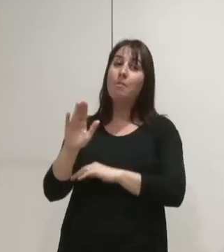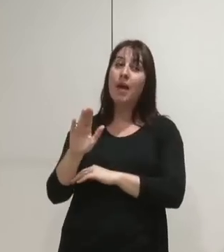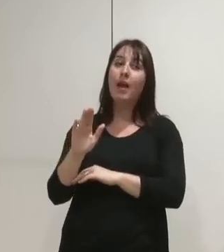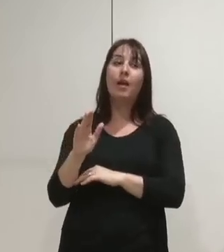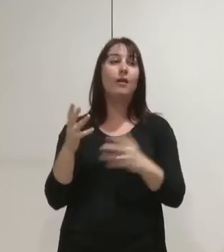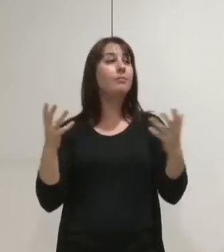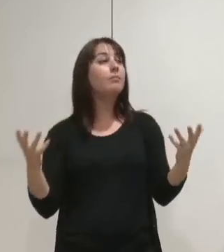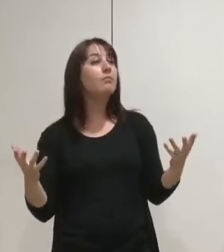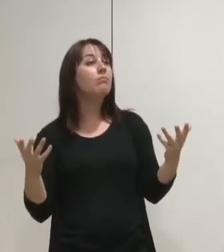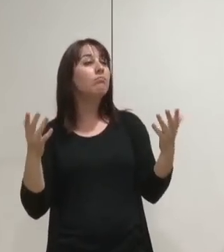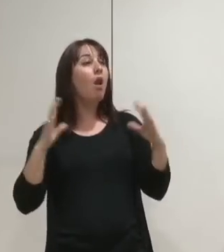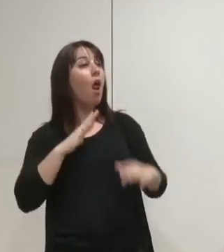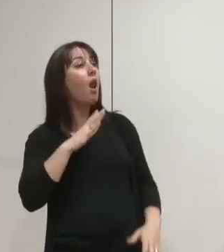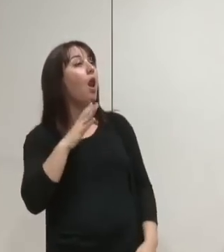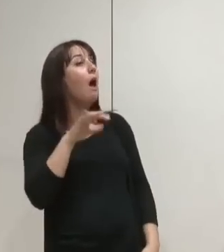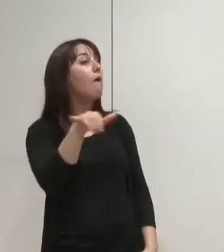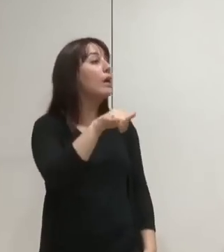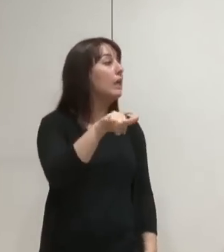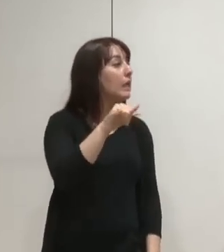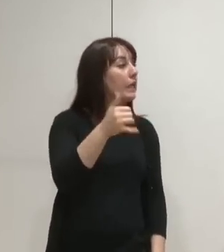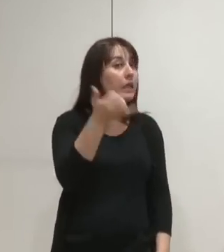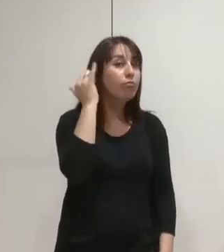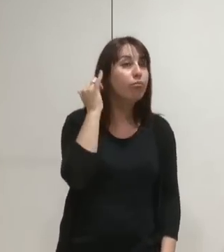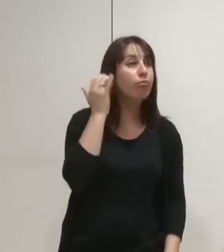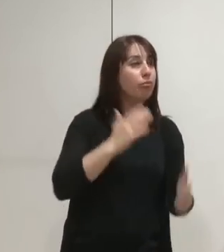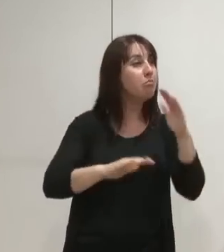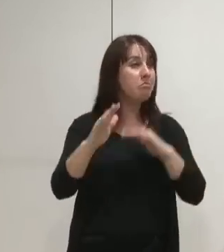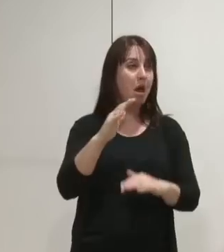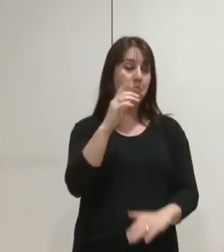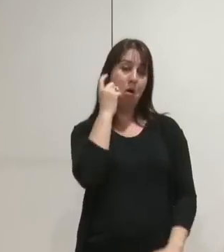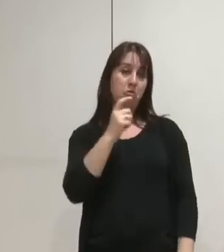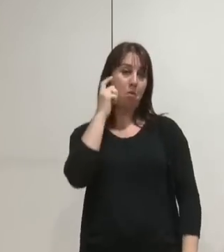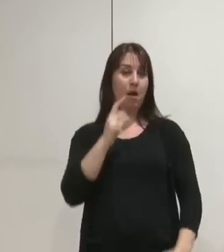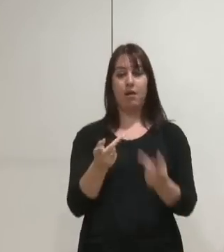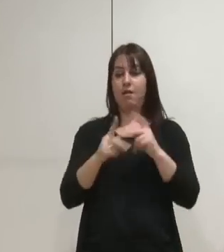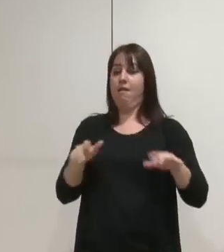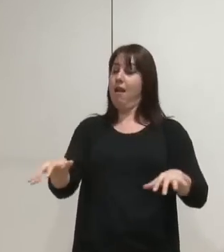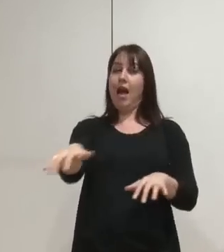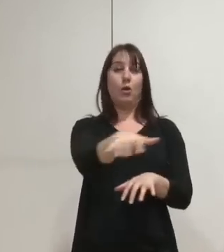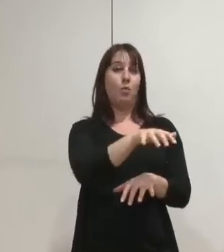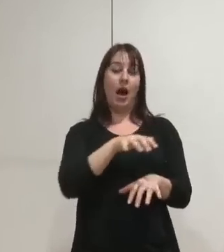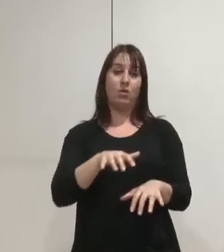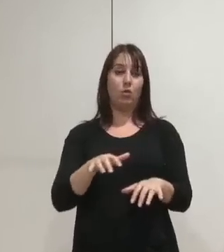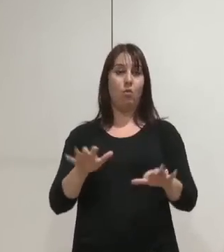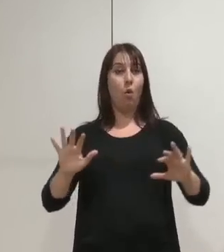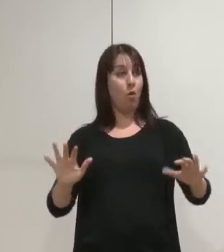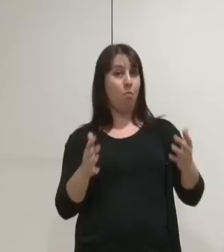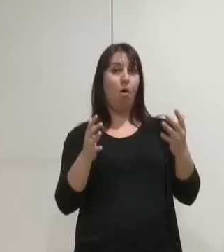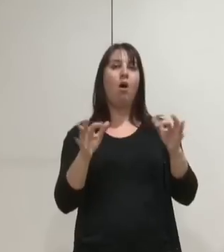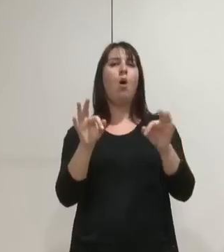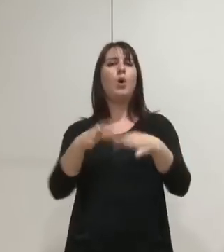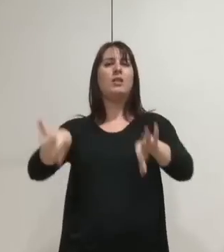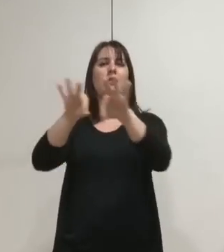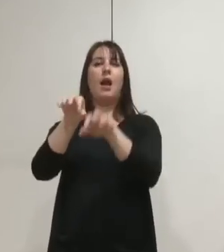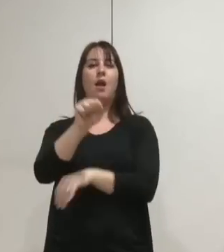qu'il y en a je suis impatient de les connaître mais moi je vois que l'l prétextant l'affaire du SOMUM équipement